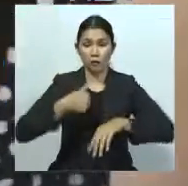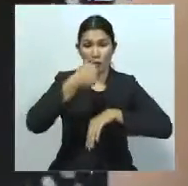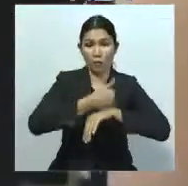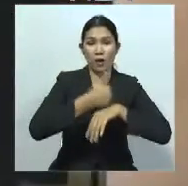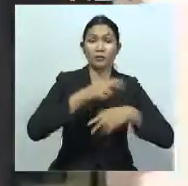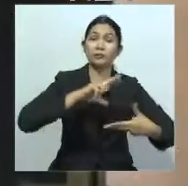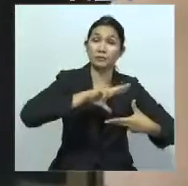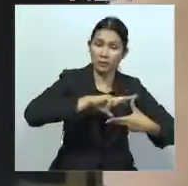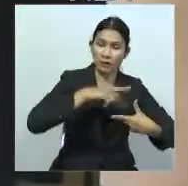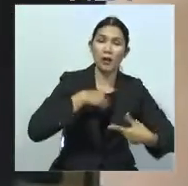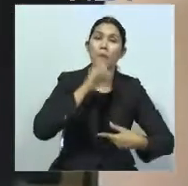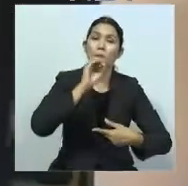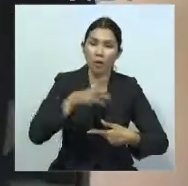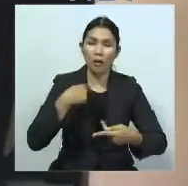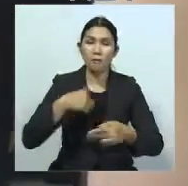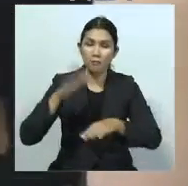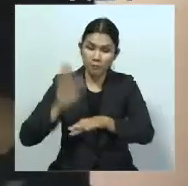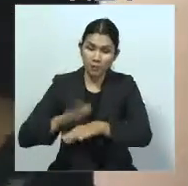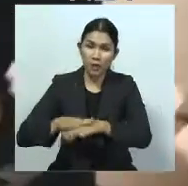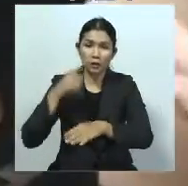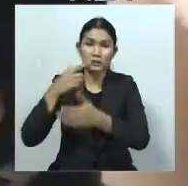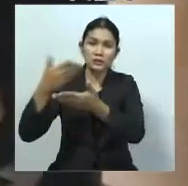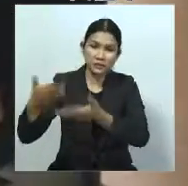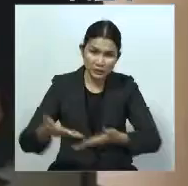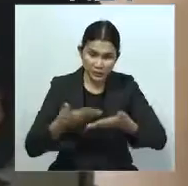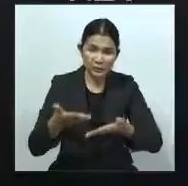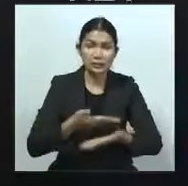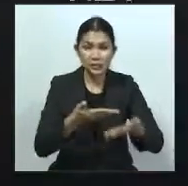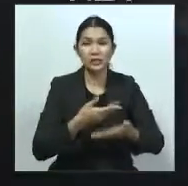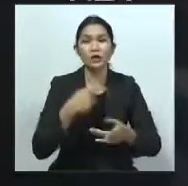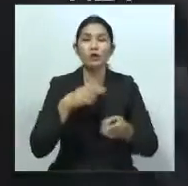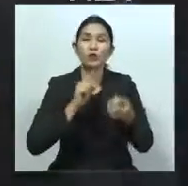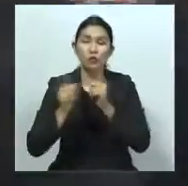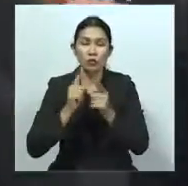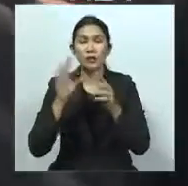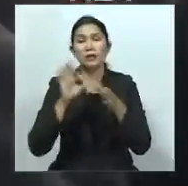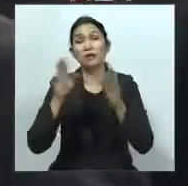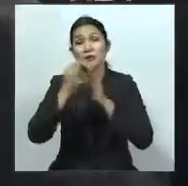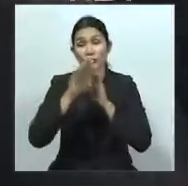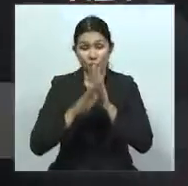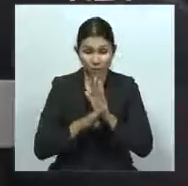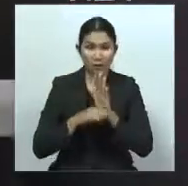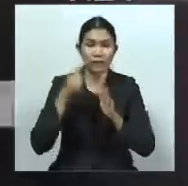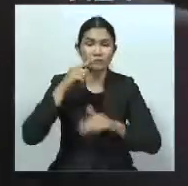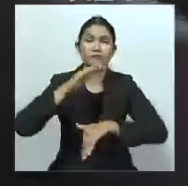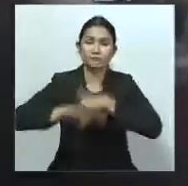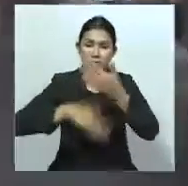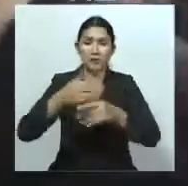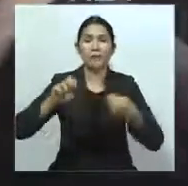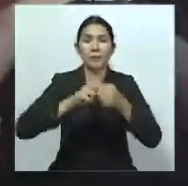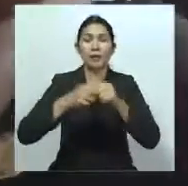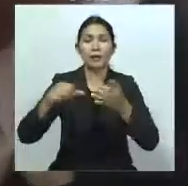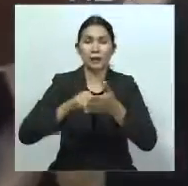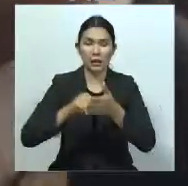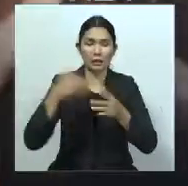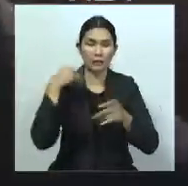ชารัฐระบุถึงการเชิญเข้าร่วมรัฐบาลกับพรรคพลังประชารัฐและหารือในเรื่องนโยบายที่จะนำมาขับเคลื่อนในการแก้ปัญหาประชา